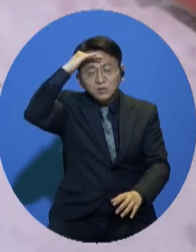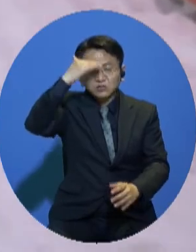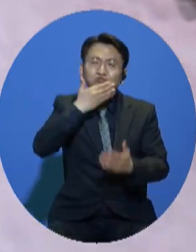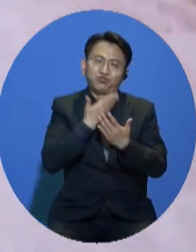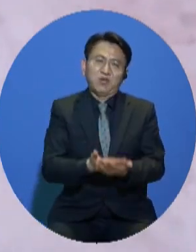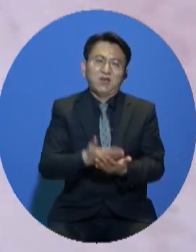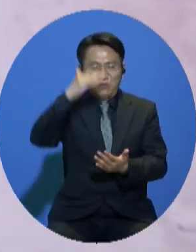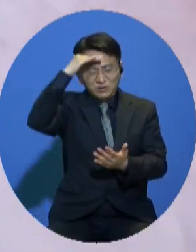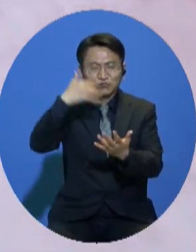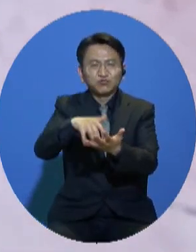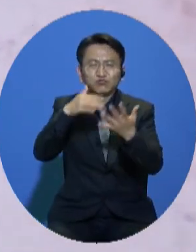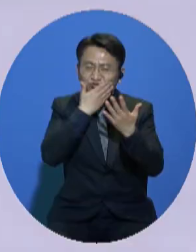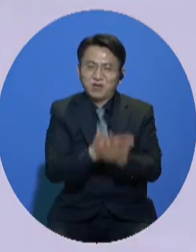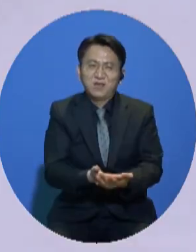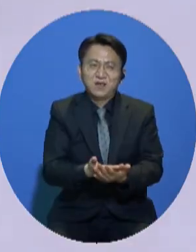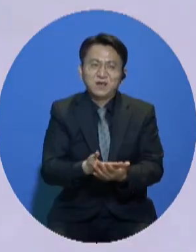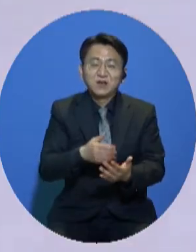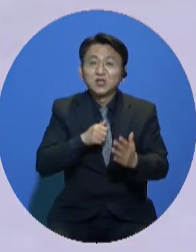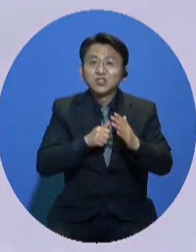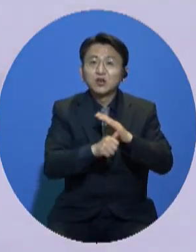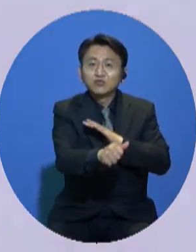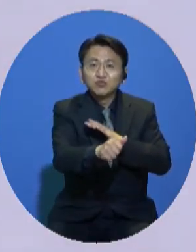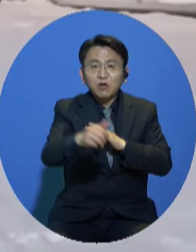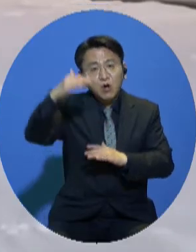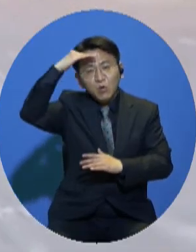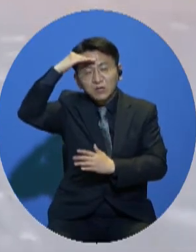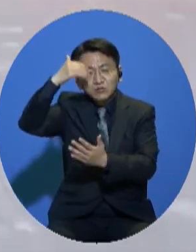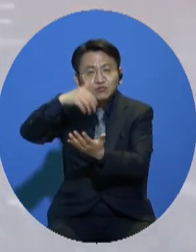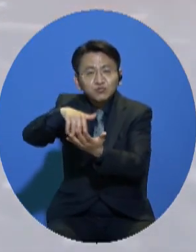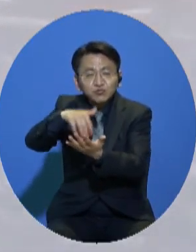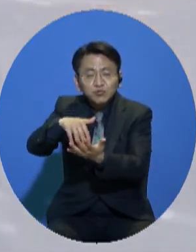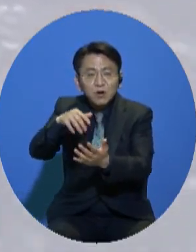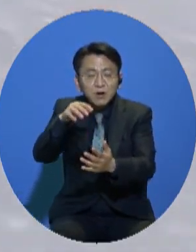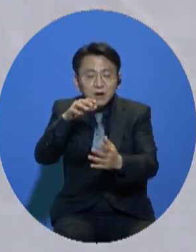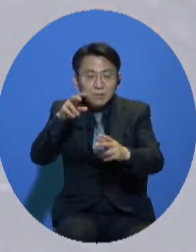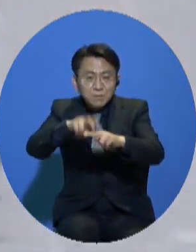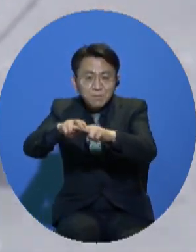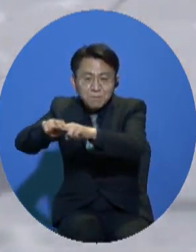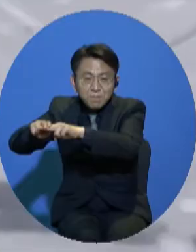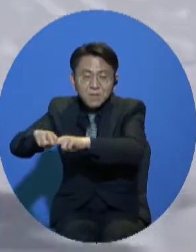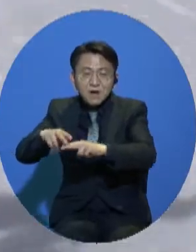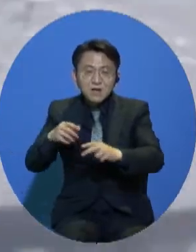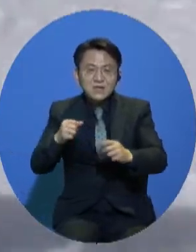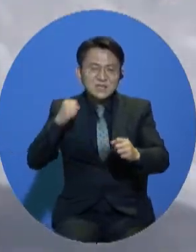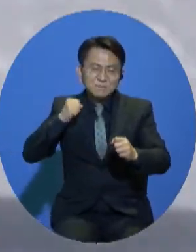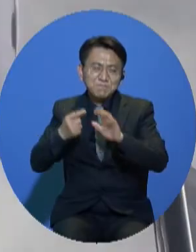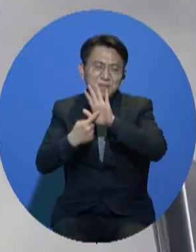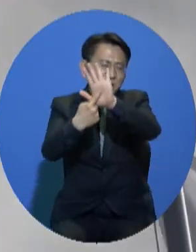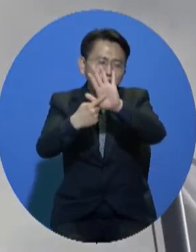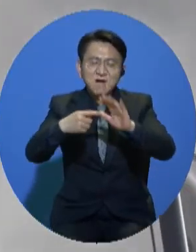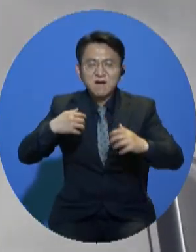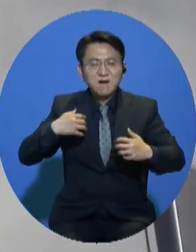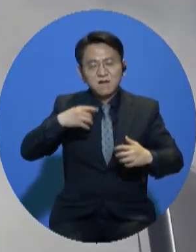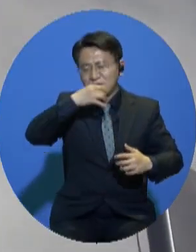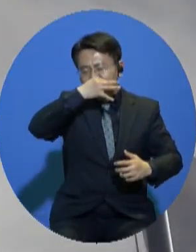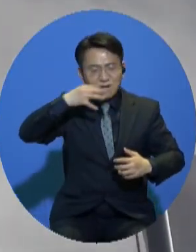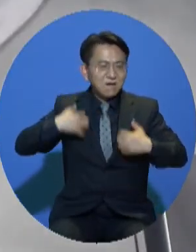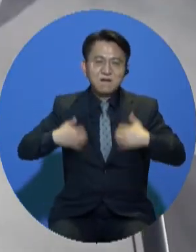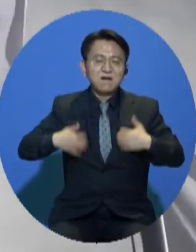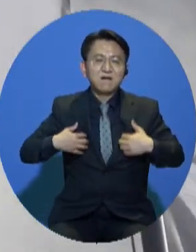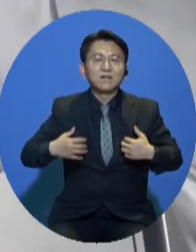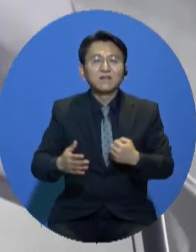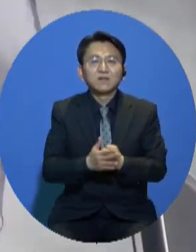특히 중요합니다. 우리 선수들은 관중들 앞에서 이렇게 역량을 보여주는 것을 좋아하기